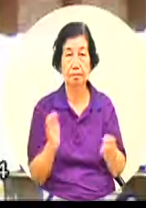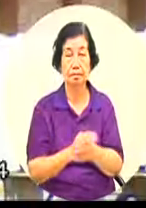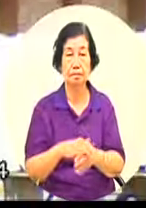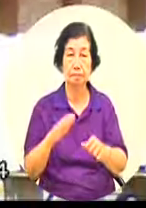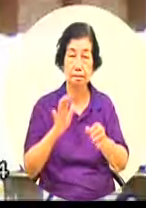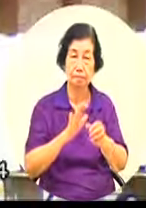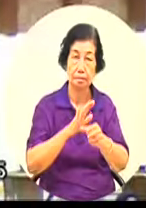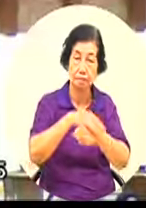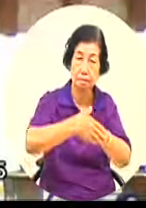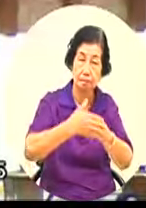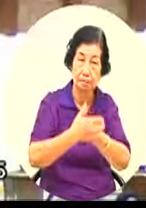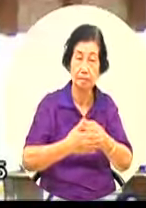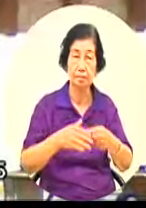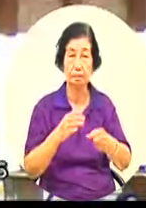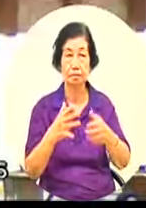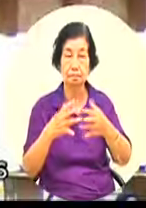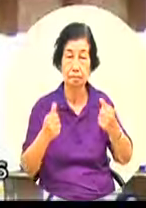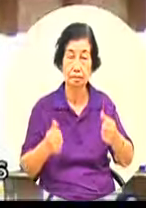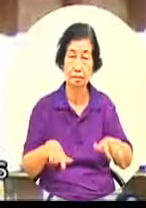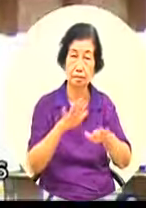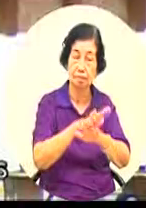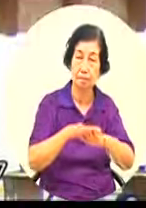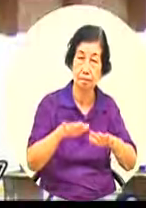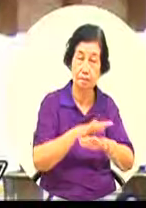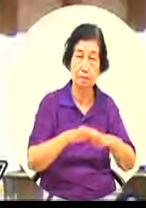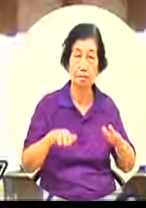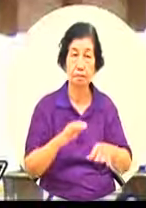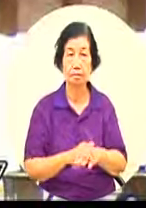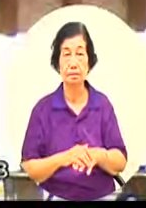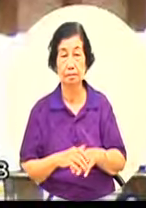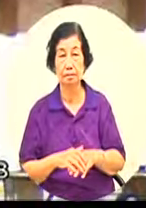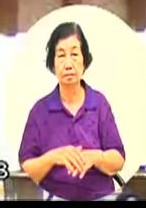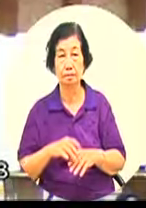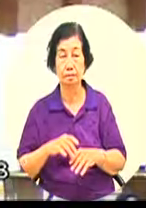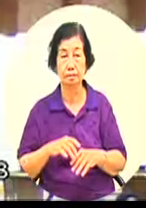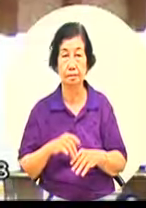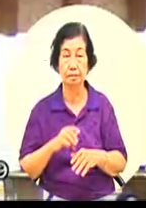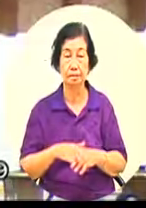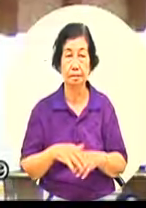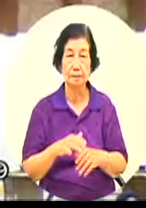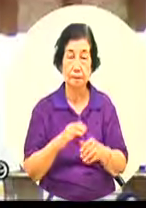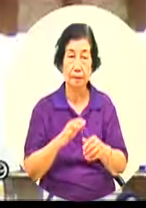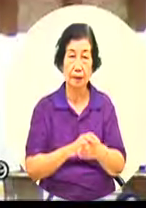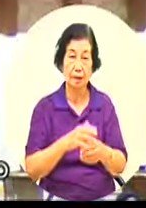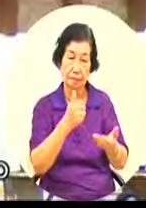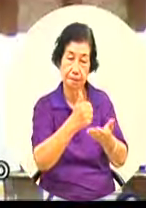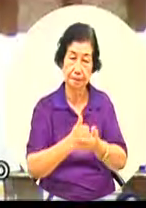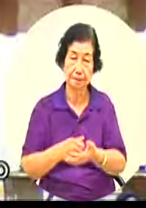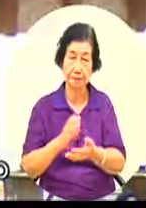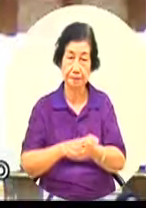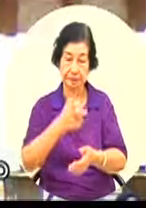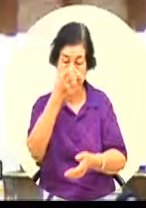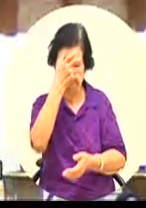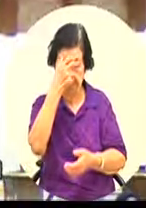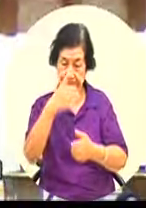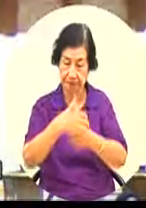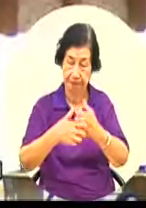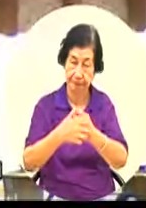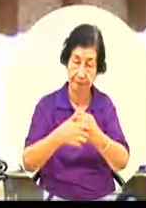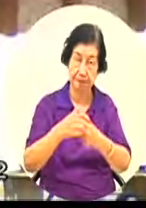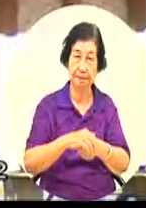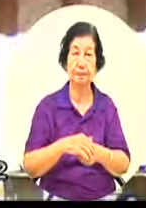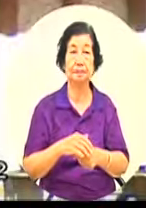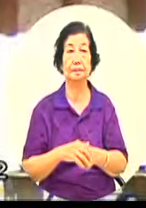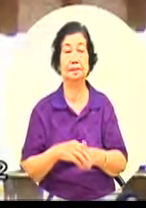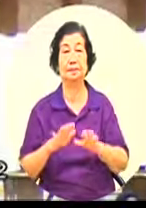很多的家长希望或是学校也希望说，是不是能够有更多的这些警卫，但是我们询问下来发现根本警卫